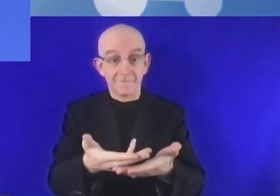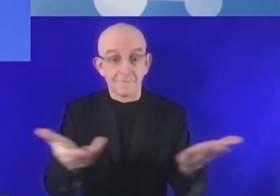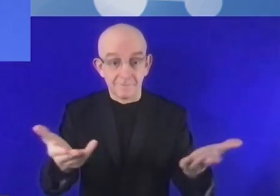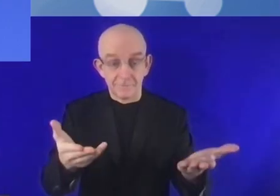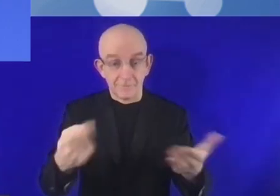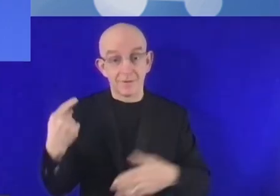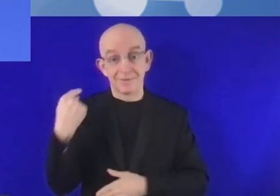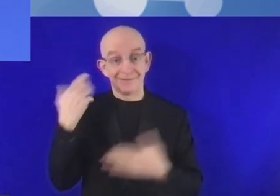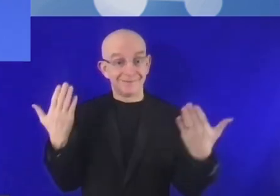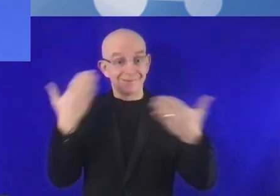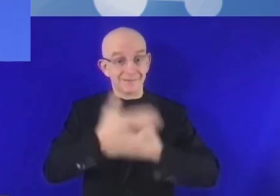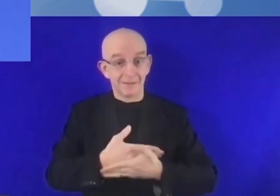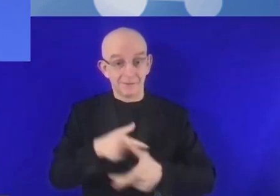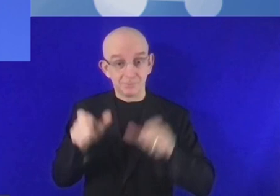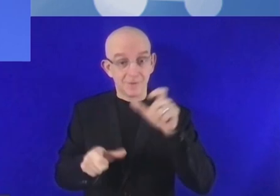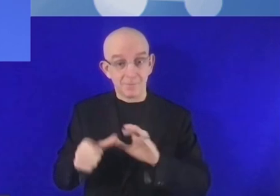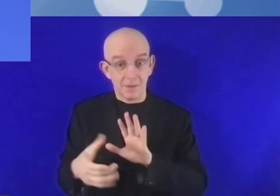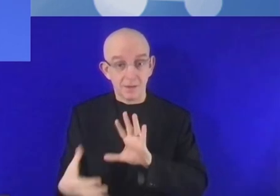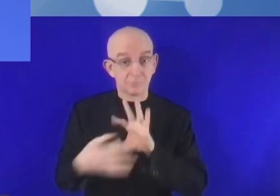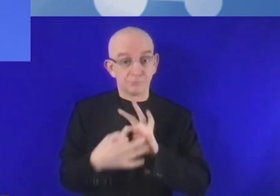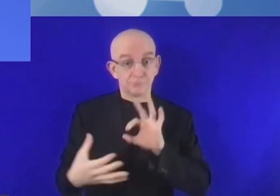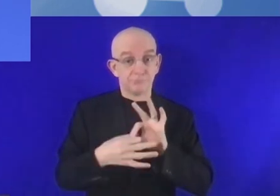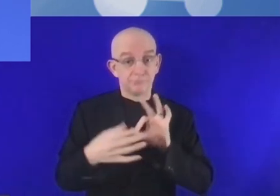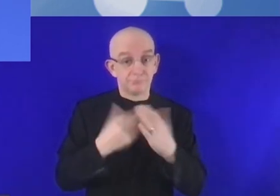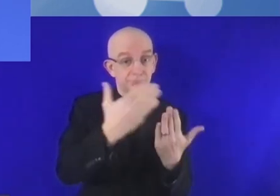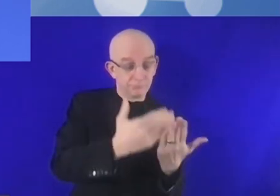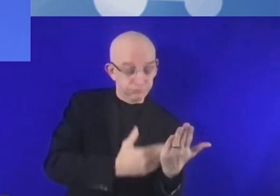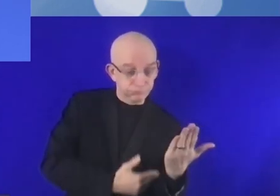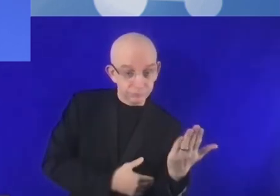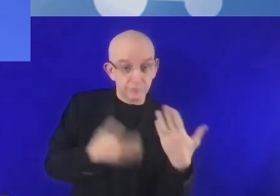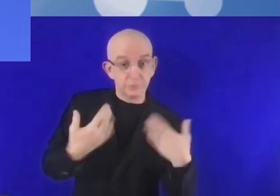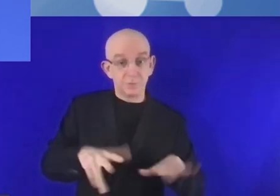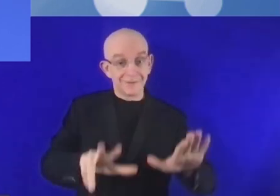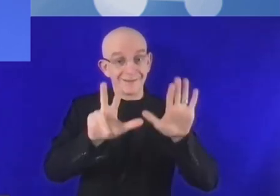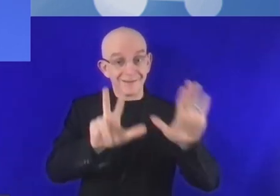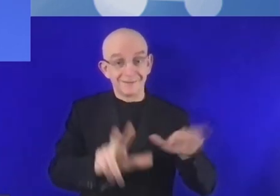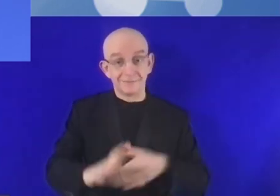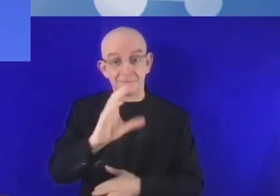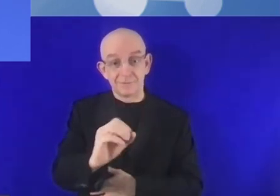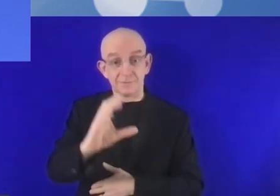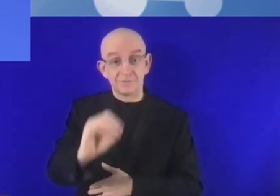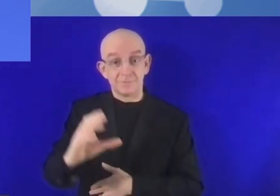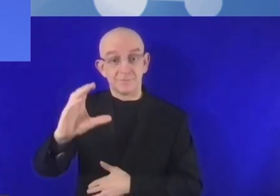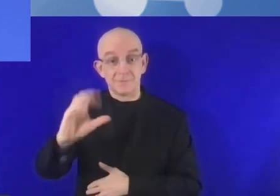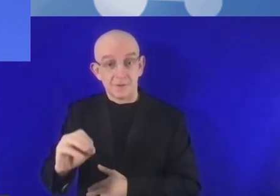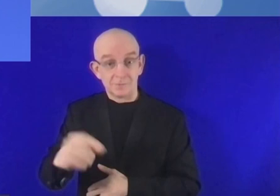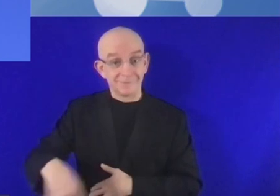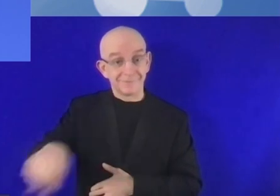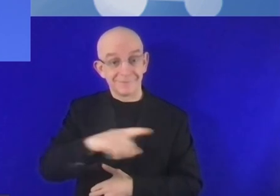bądź online. Już zarejestrowało się 8 tysięcy uczestników, którzy